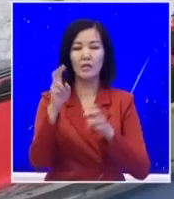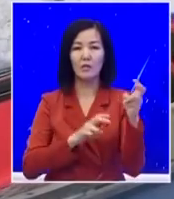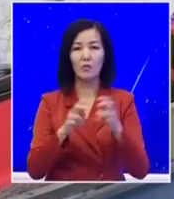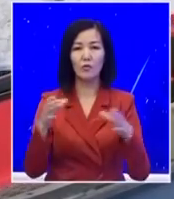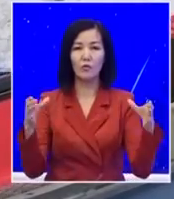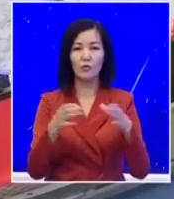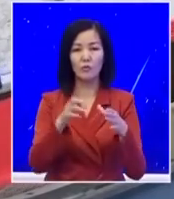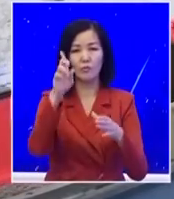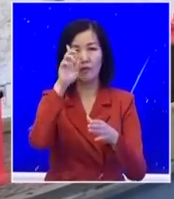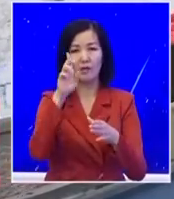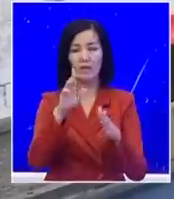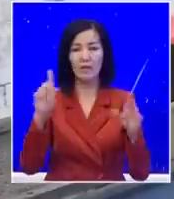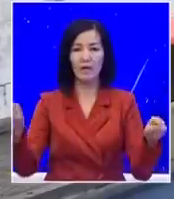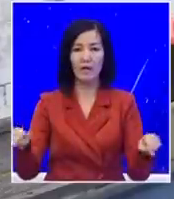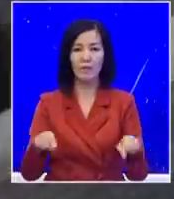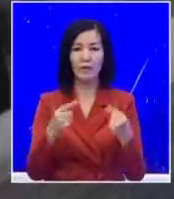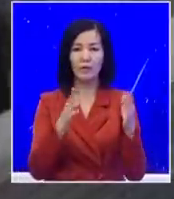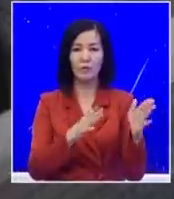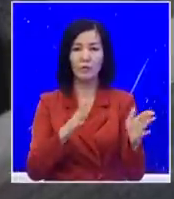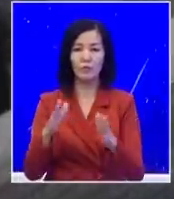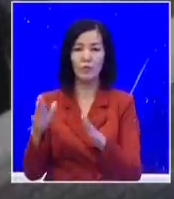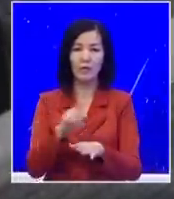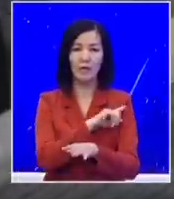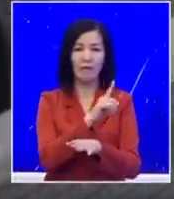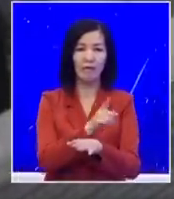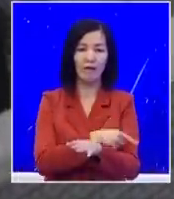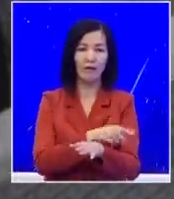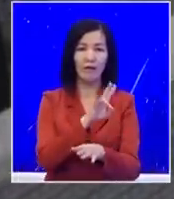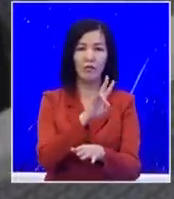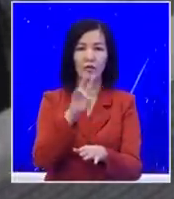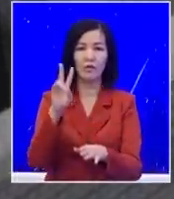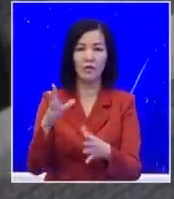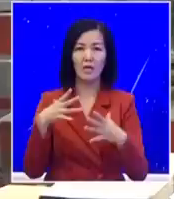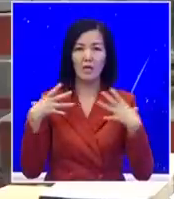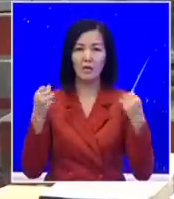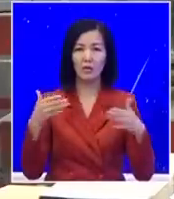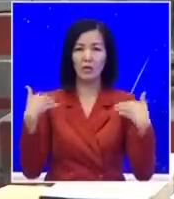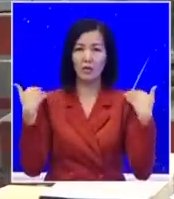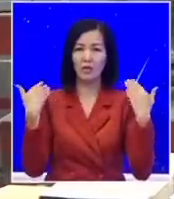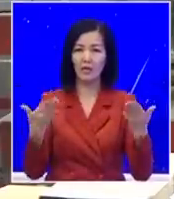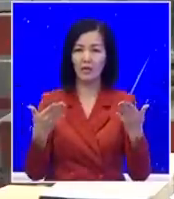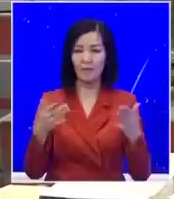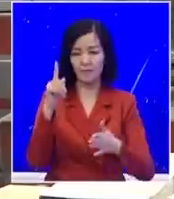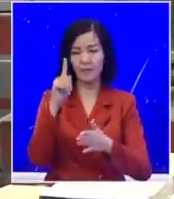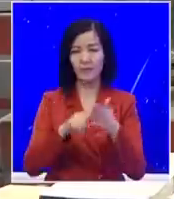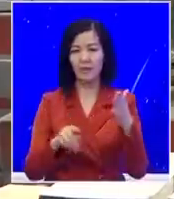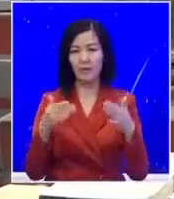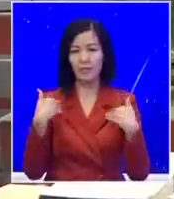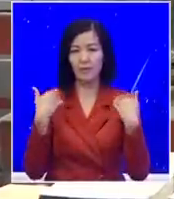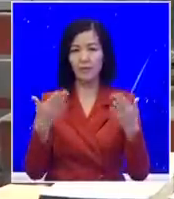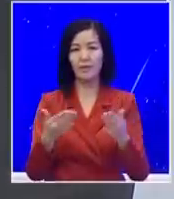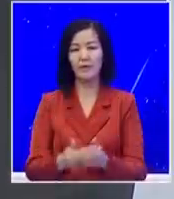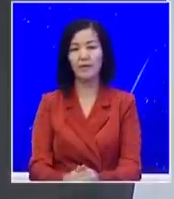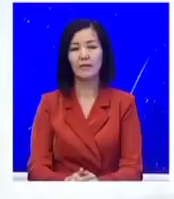ұжымы мемлекеттің қалыптасу жолында ел іргесін нығайтқан елбасының деніне саулық тілеп ортаға оралуына сенім білдірді.